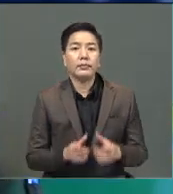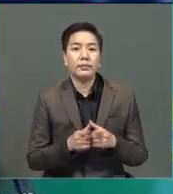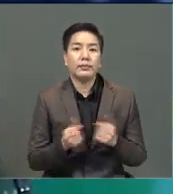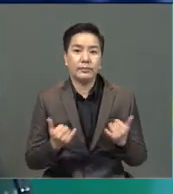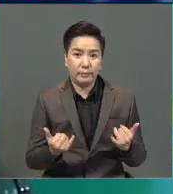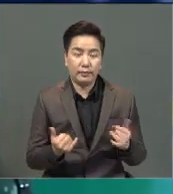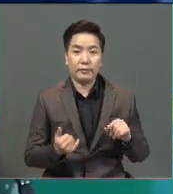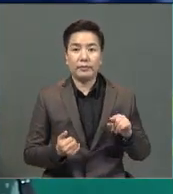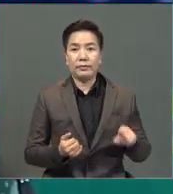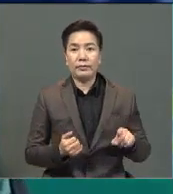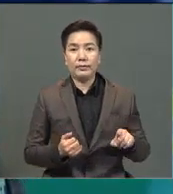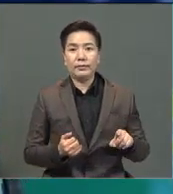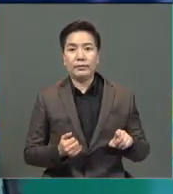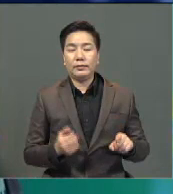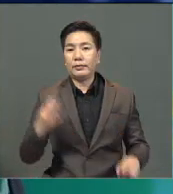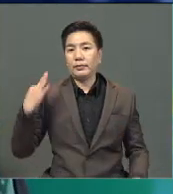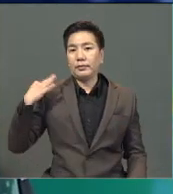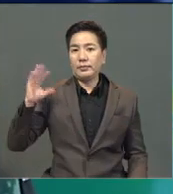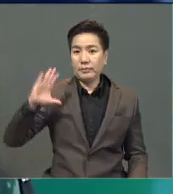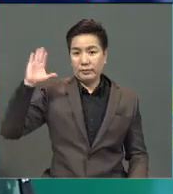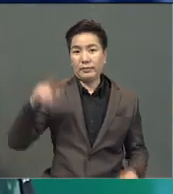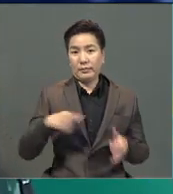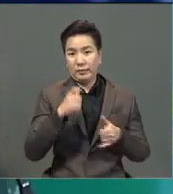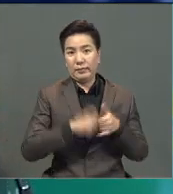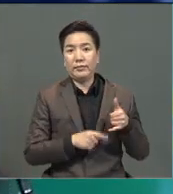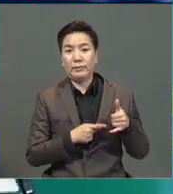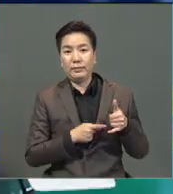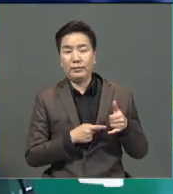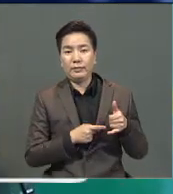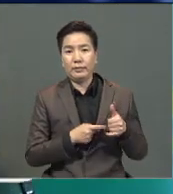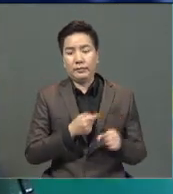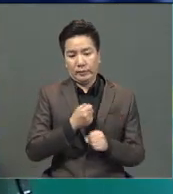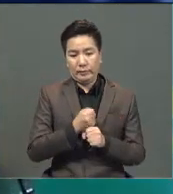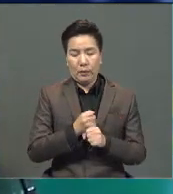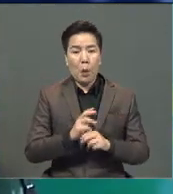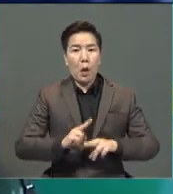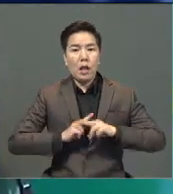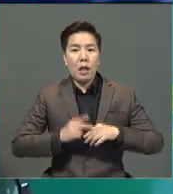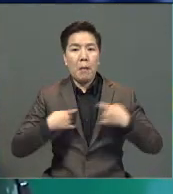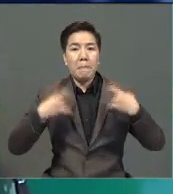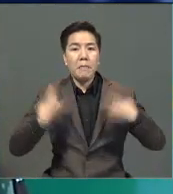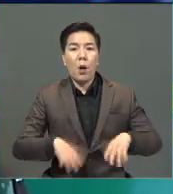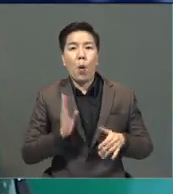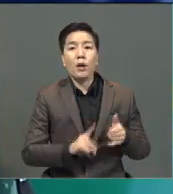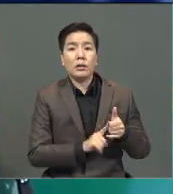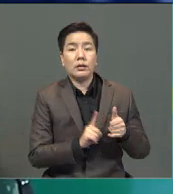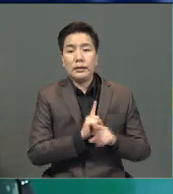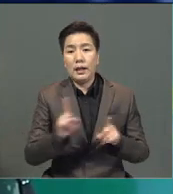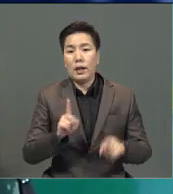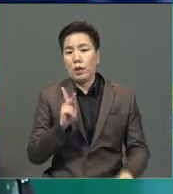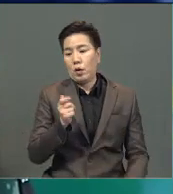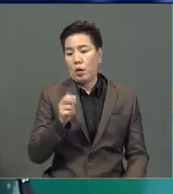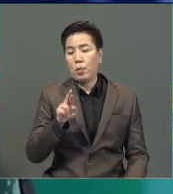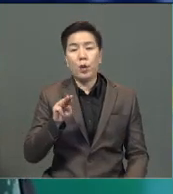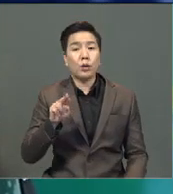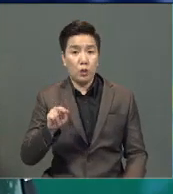ถึงแม้ว่าอาสาสมัครฐานพรานคนดังกล่าวจะปฏิบัติโดยลำพังก็ตามแต่กองอำนวยการรักษาความมั่นคงภายในภาค4ส่ว